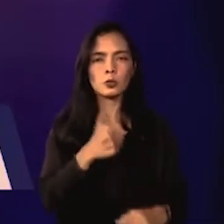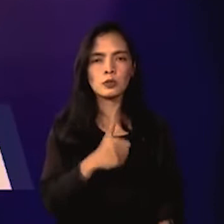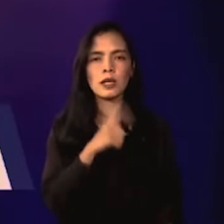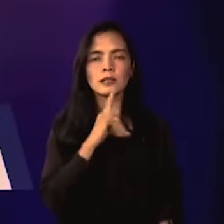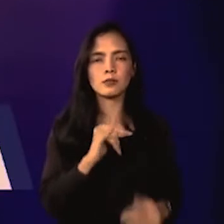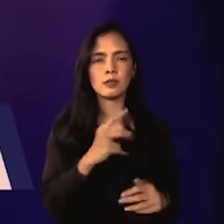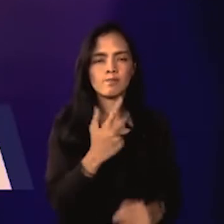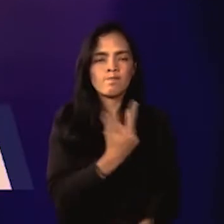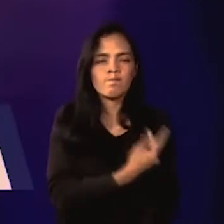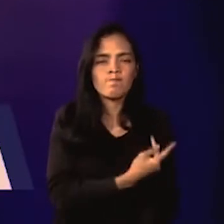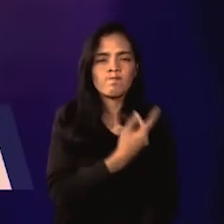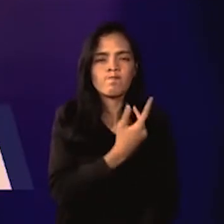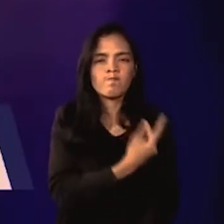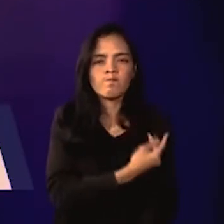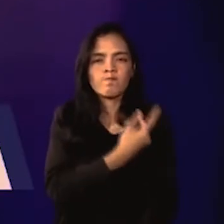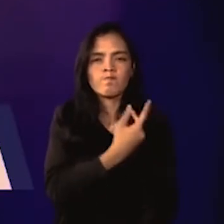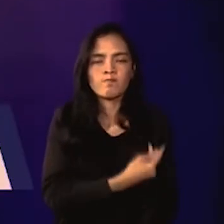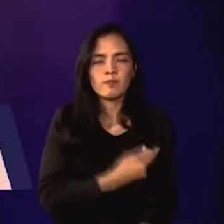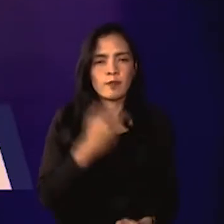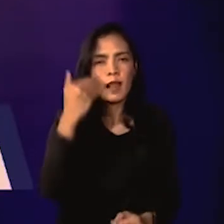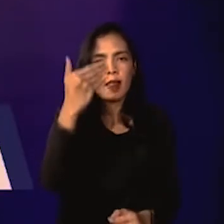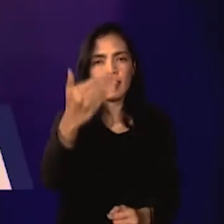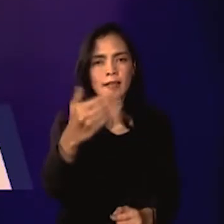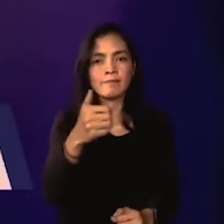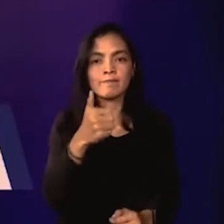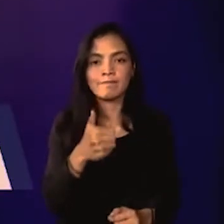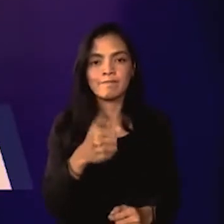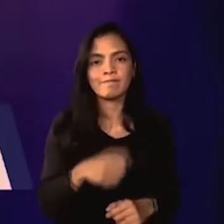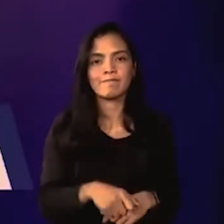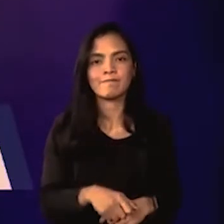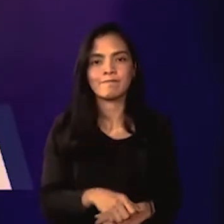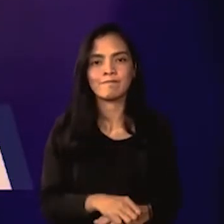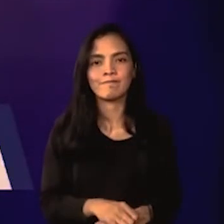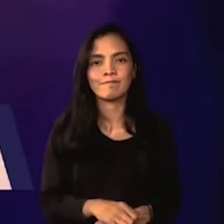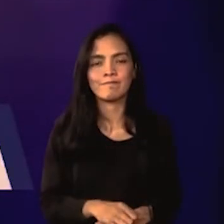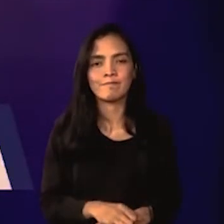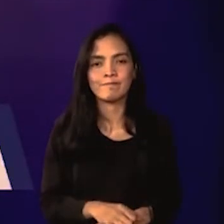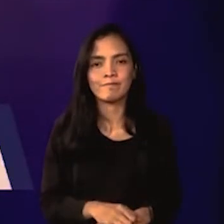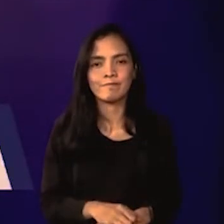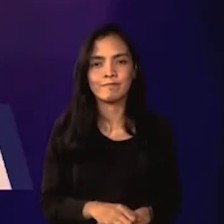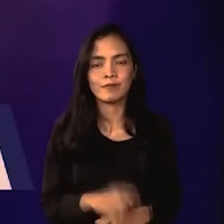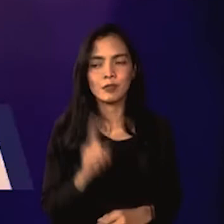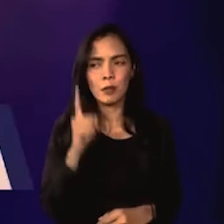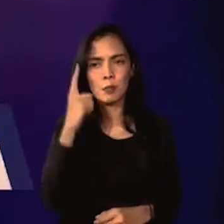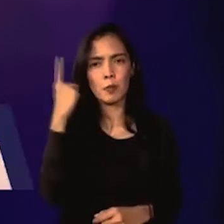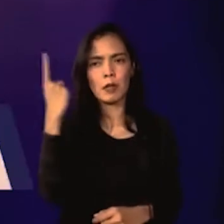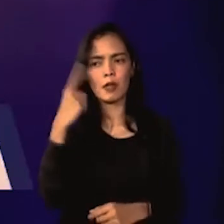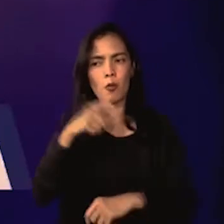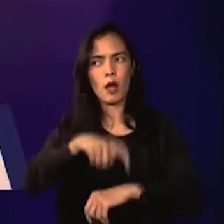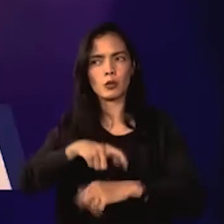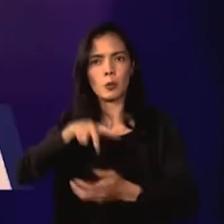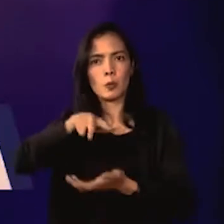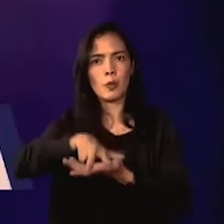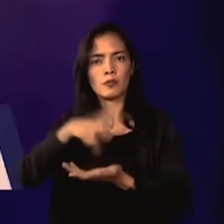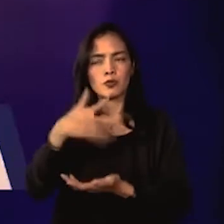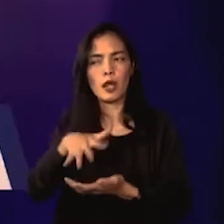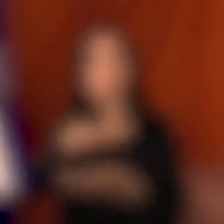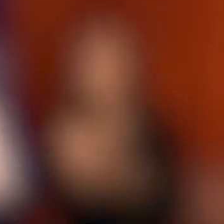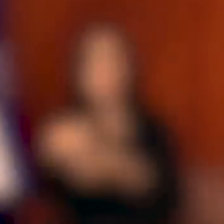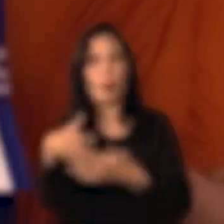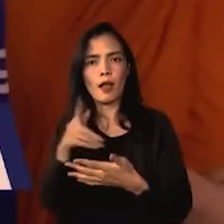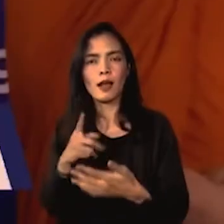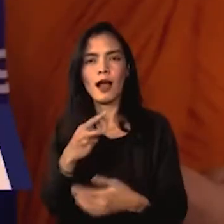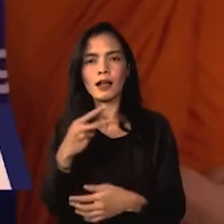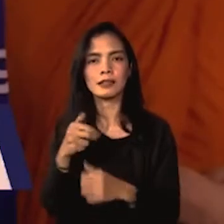menjalani vaksinasi yang akan dilakukan dalam kurun waktu yang sudah ditentukan oleh pemerintah. Jangan pernah khawatir,